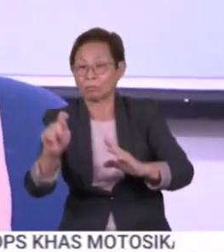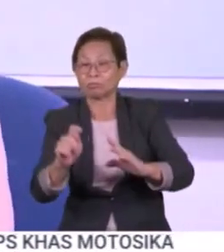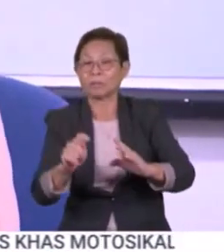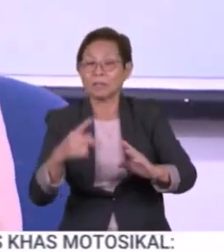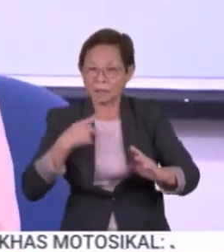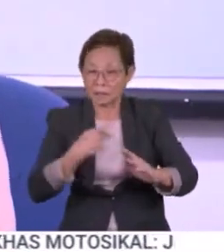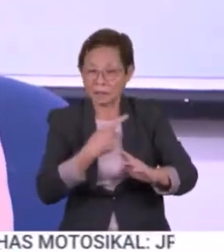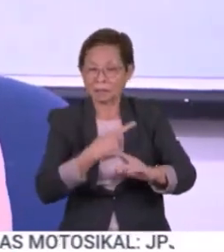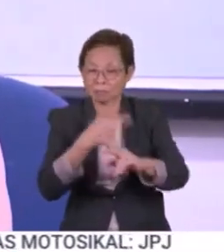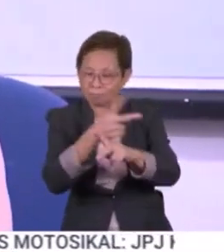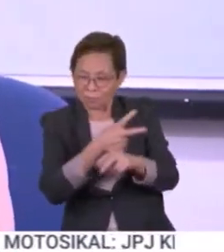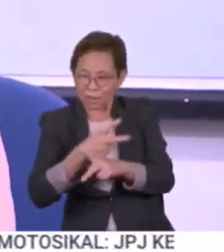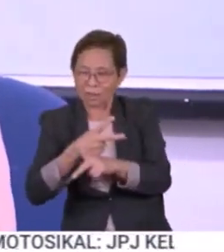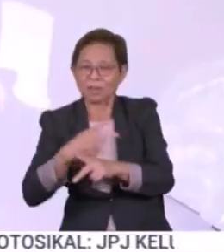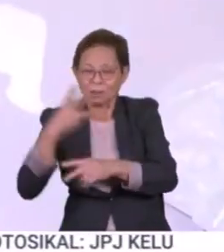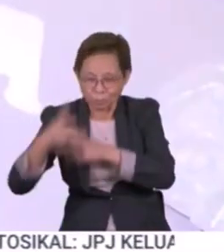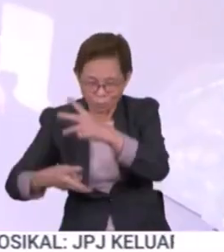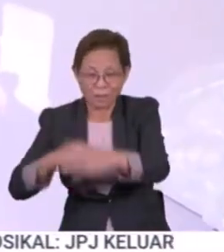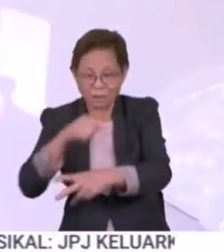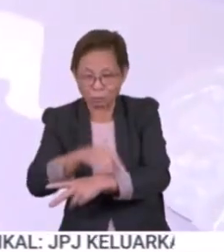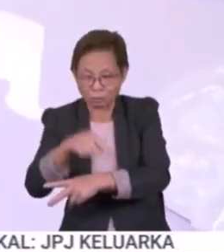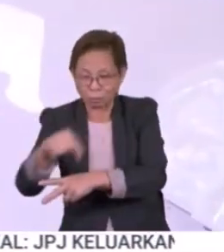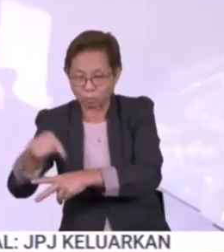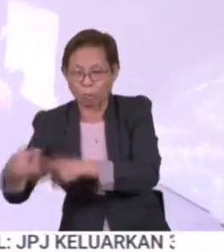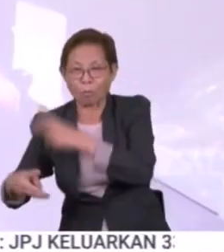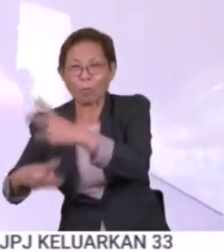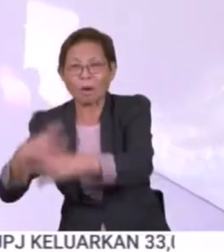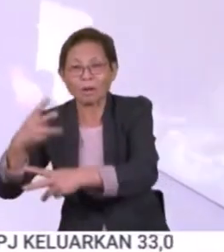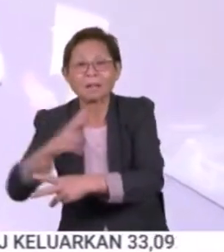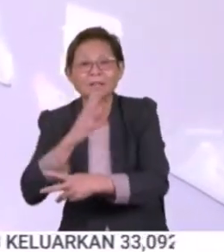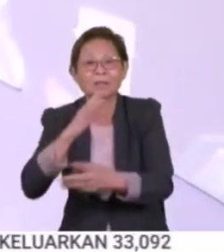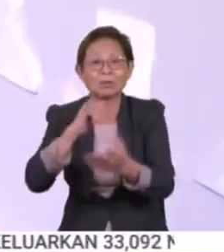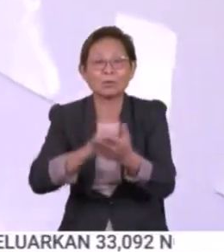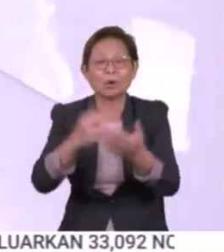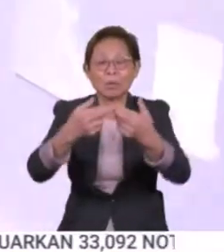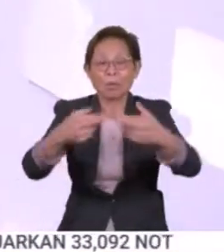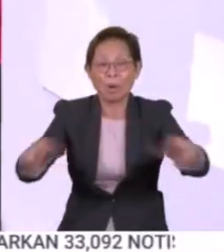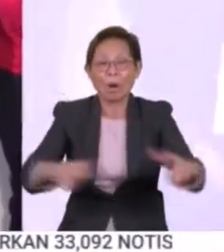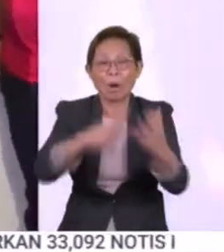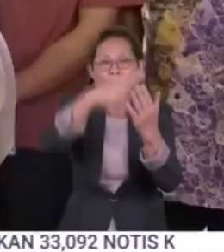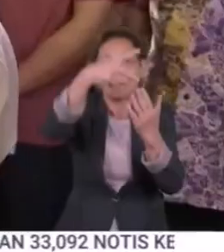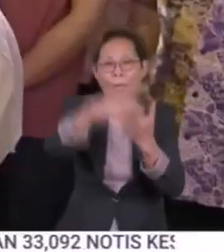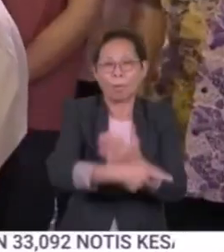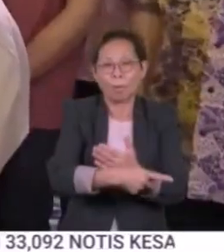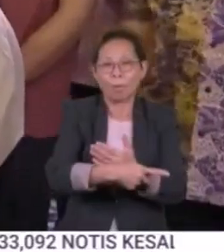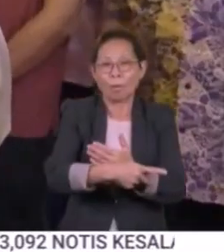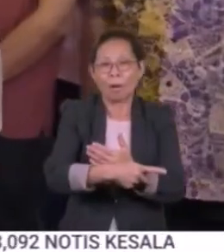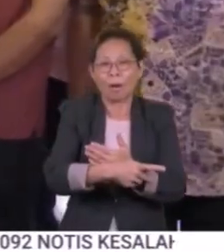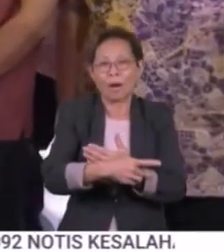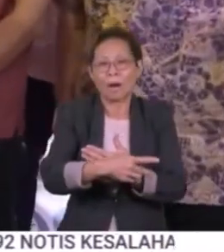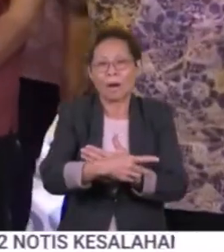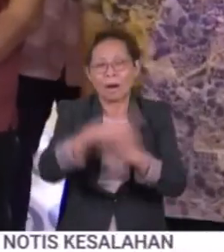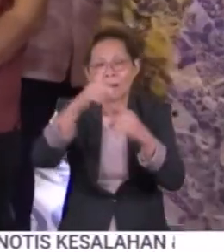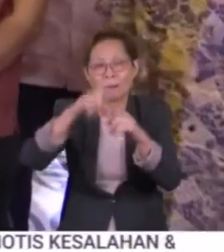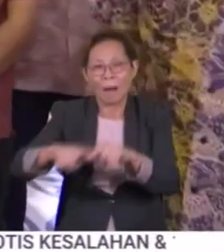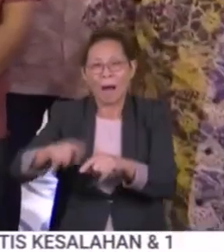itu adalah merupakan warisan Beliau berkata demikian selepas merapikan program Citra